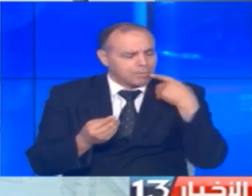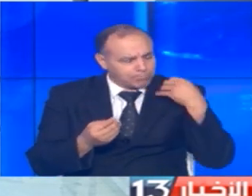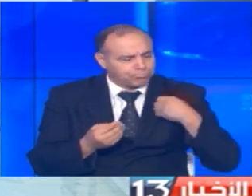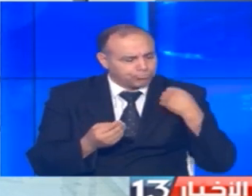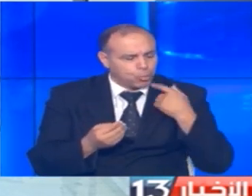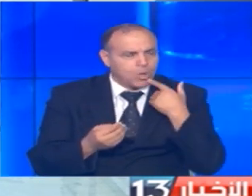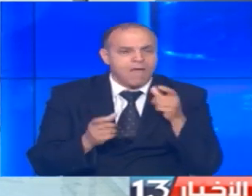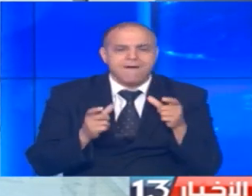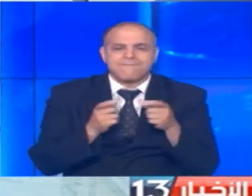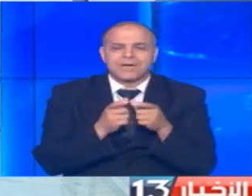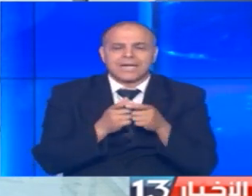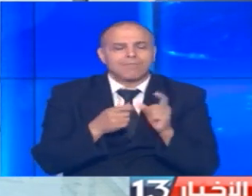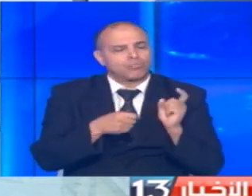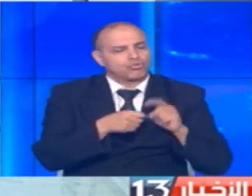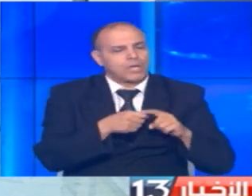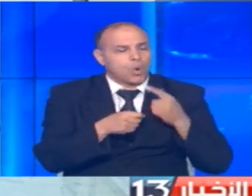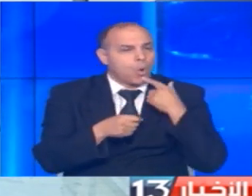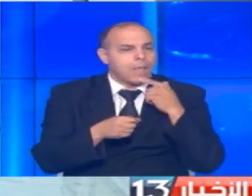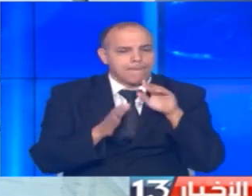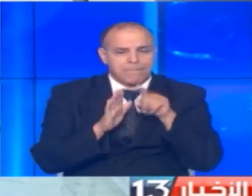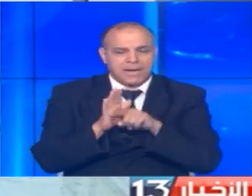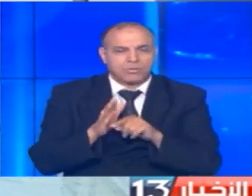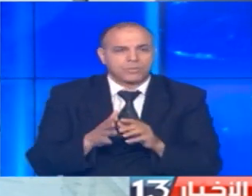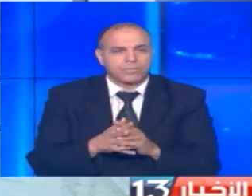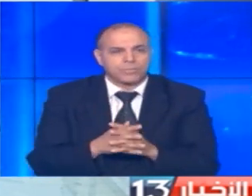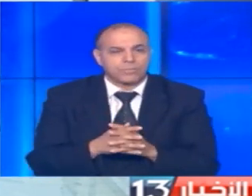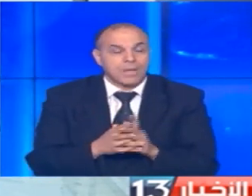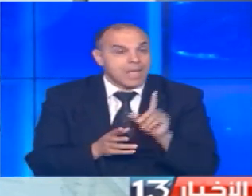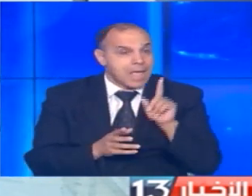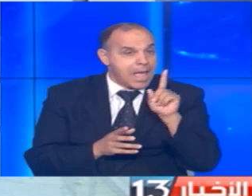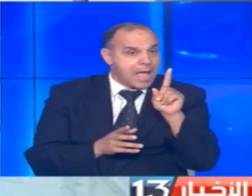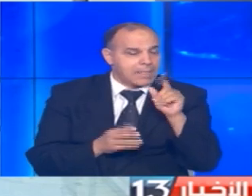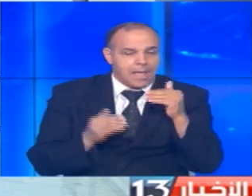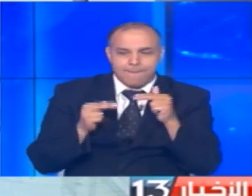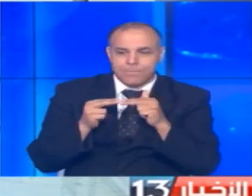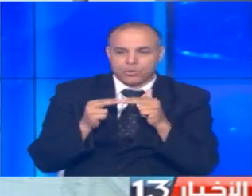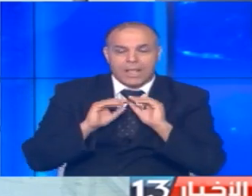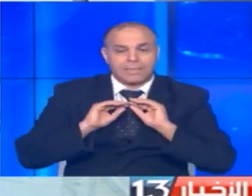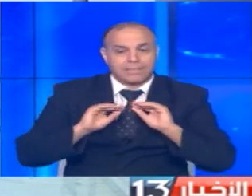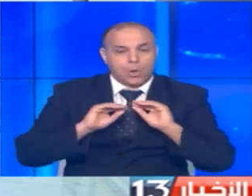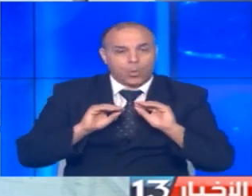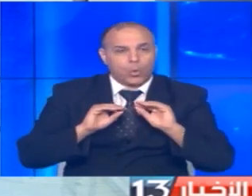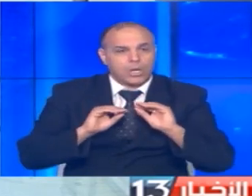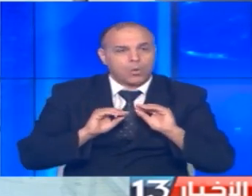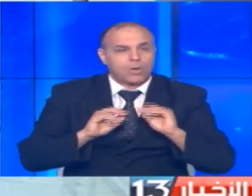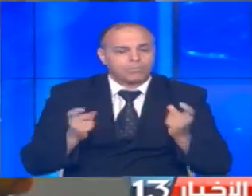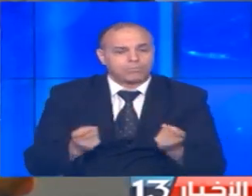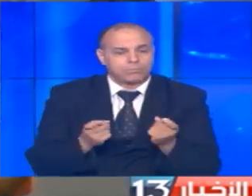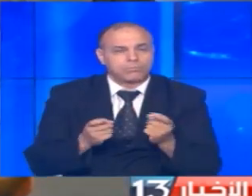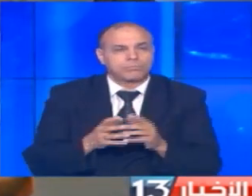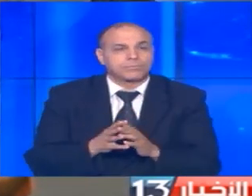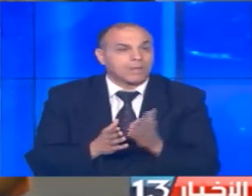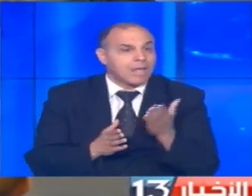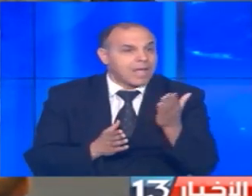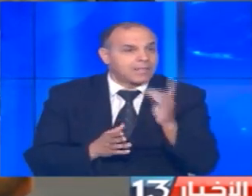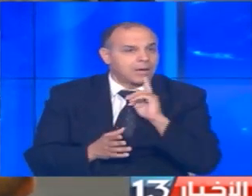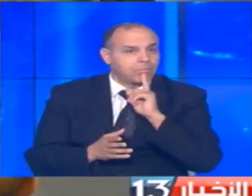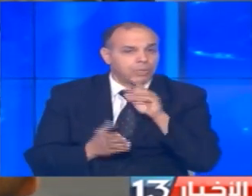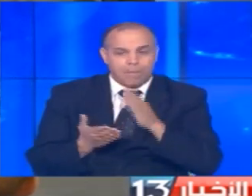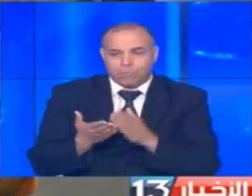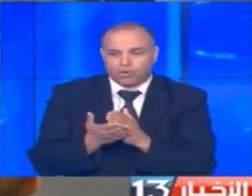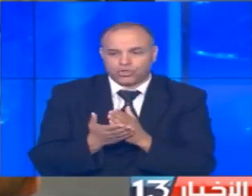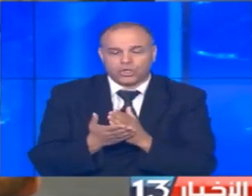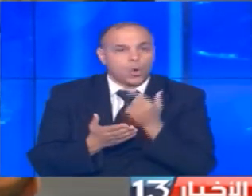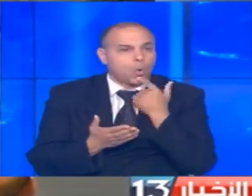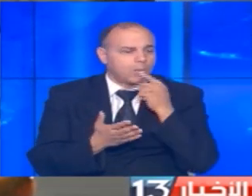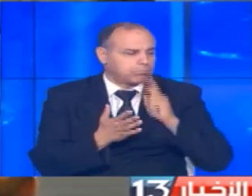كل فريق مشارك في هذا البرنامج، خاصة على مستوى التكوين والتأطير. ولتنفيذ المشاريع التي